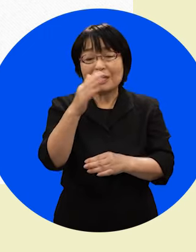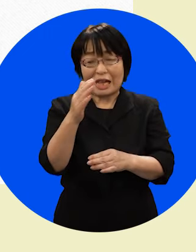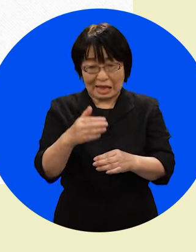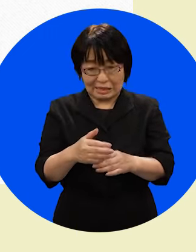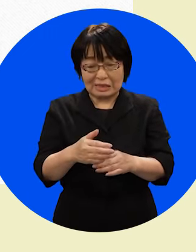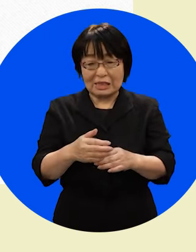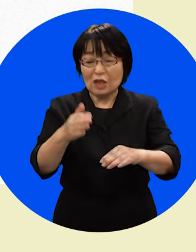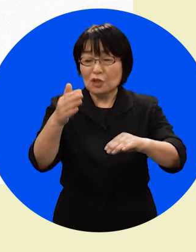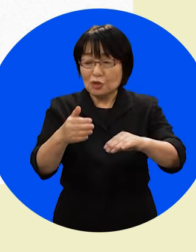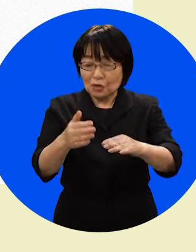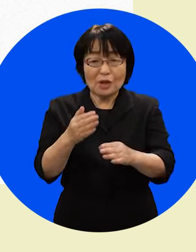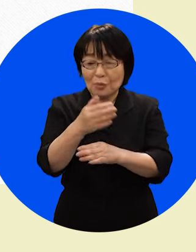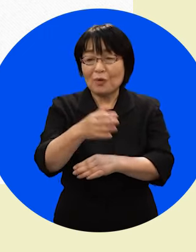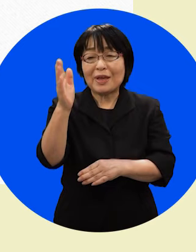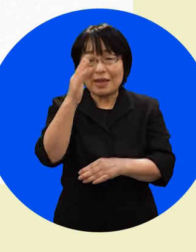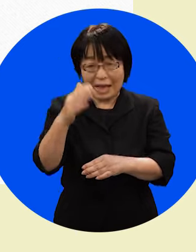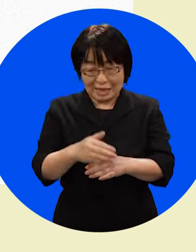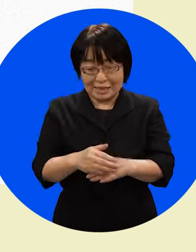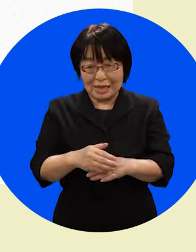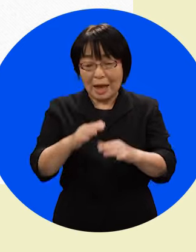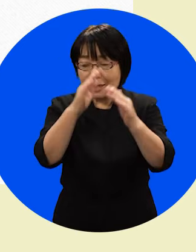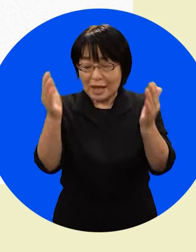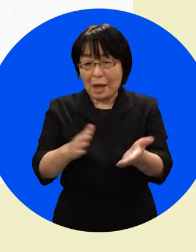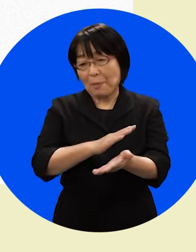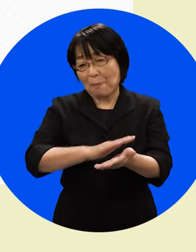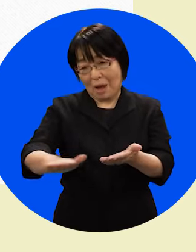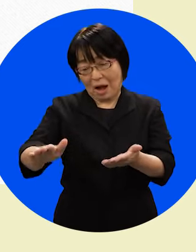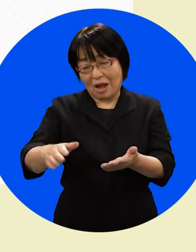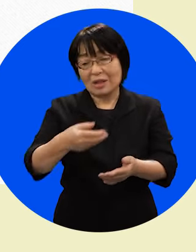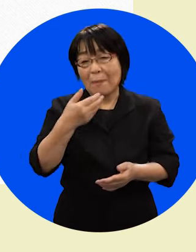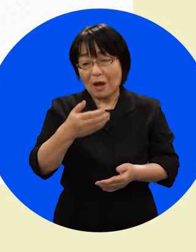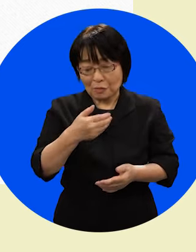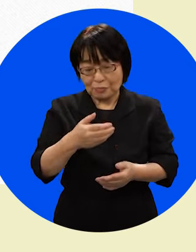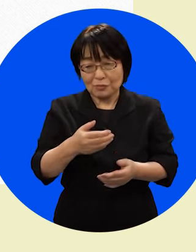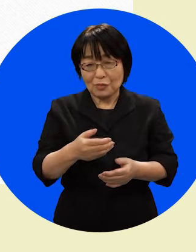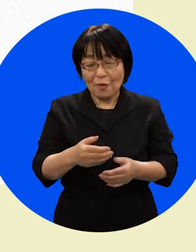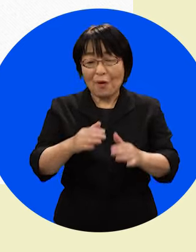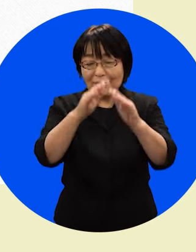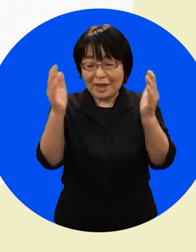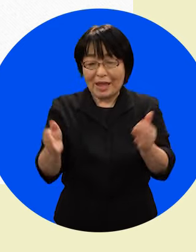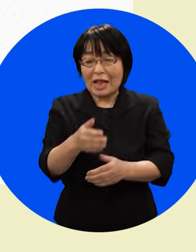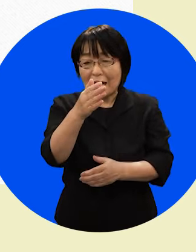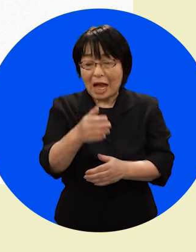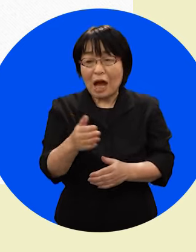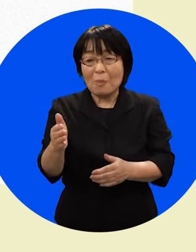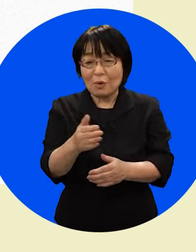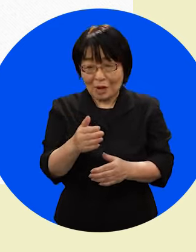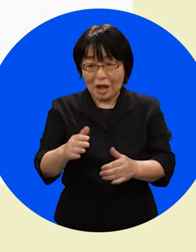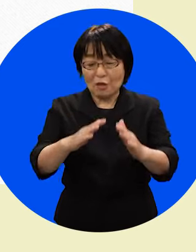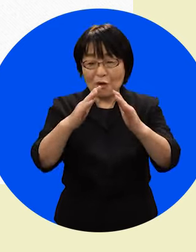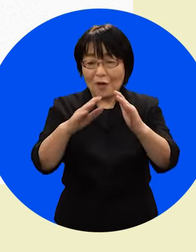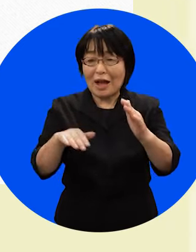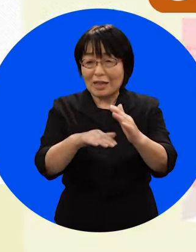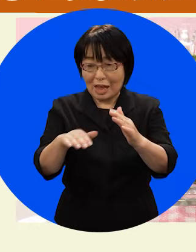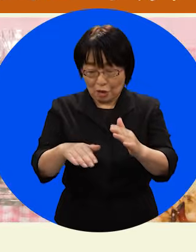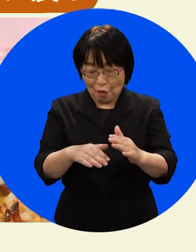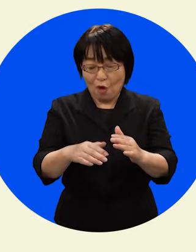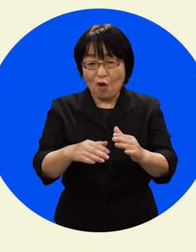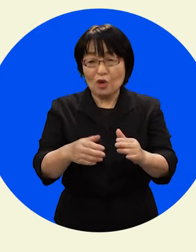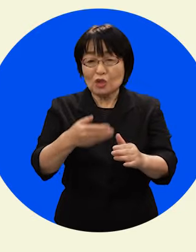、この3つを実践して全体のおよそ半分を占める家庭からの食品ロスを減らしましょう。